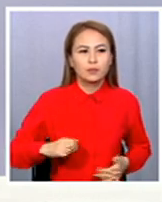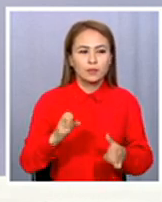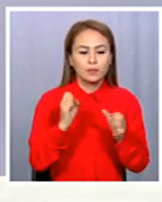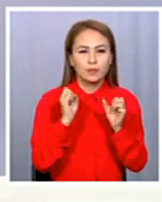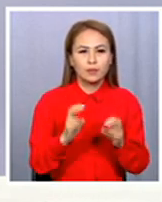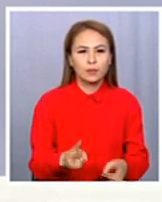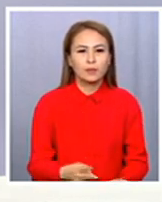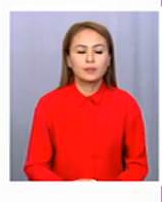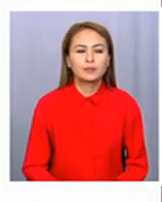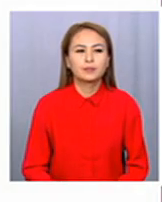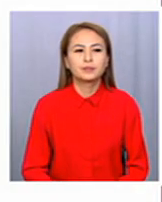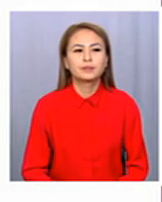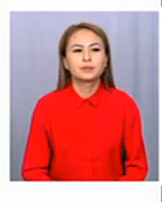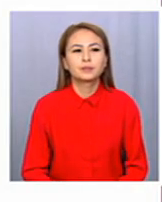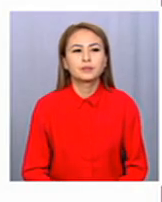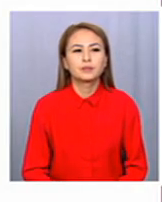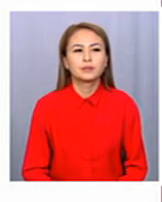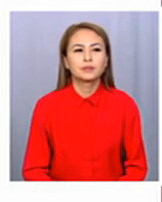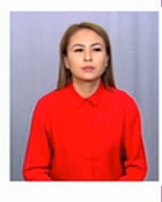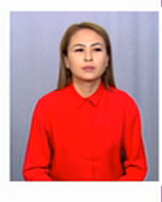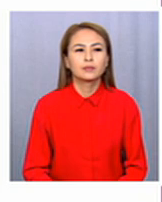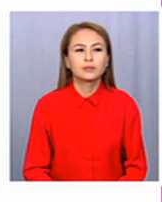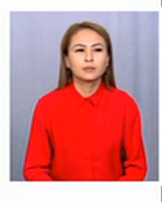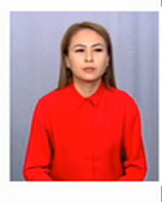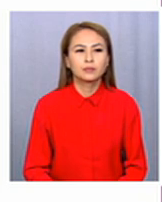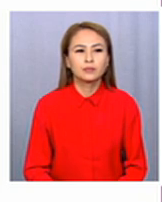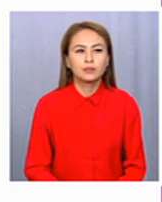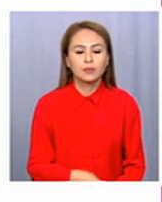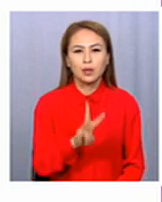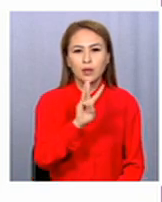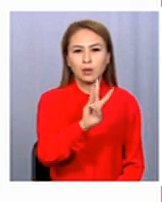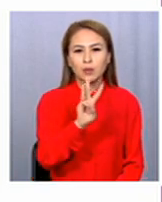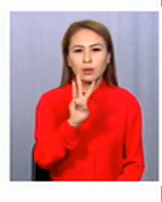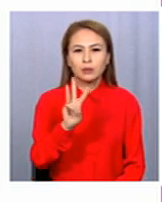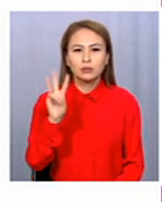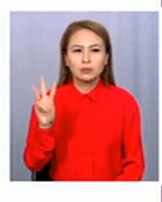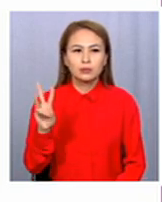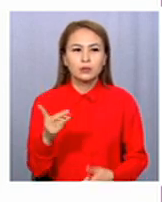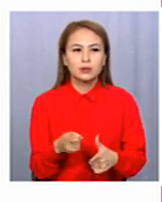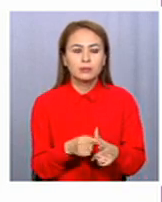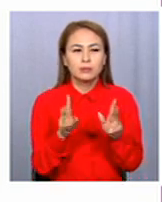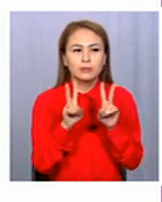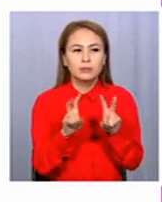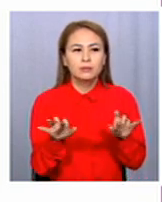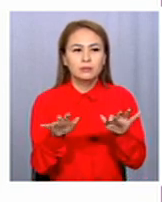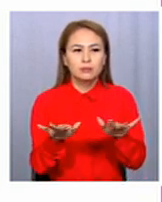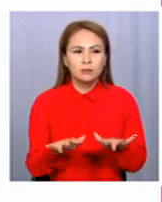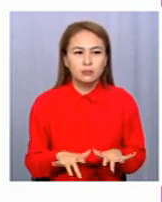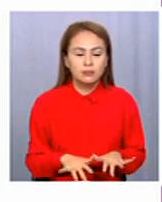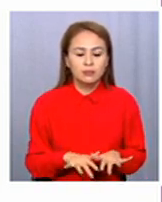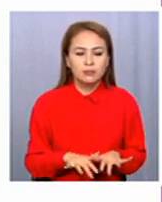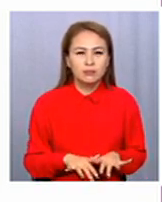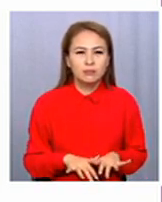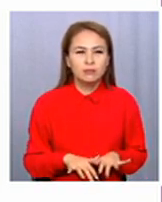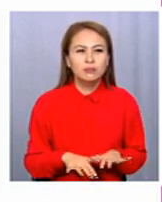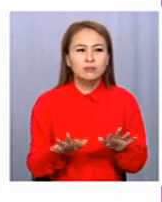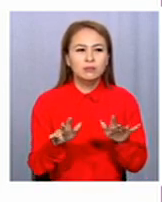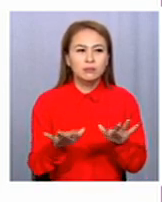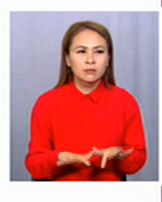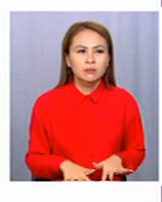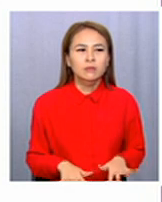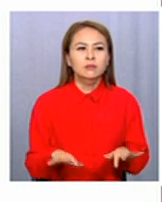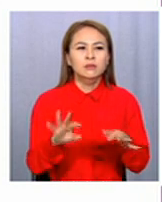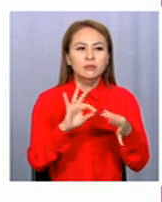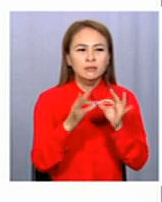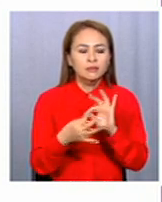желінің түрі болып табылады. Келесі ұғым World Wide Web деп аталады, яғни 3W. Компьютердегі деректер